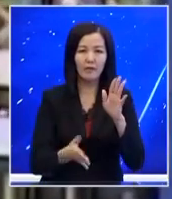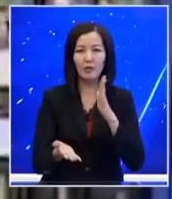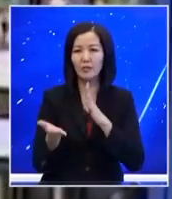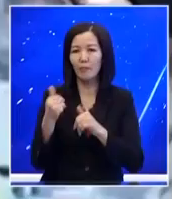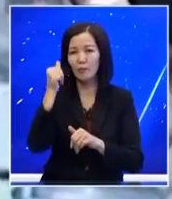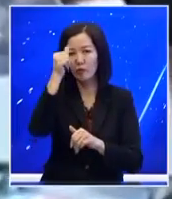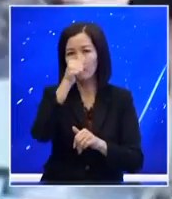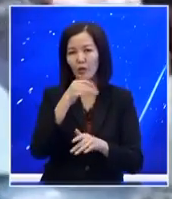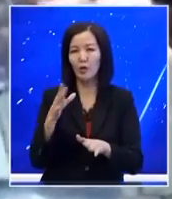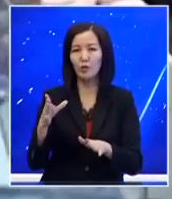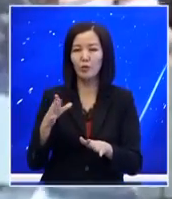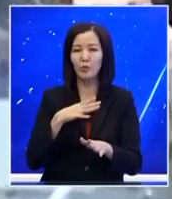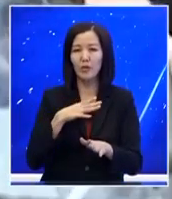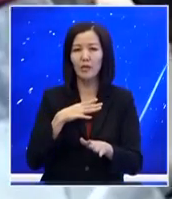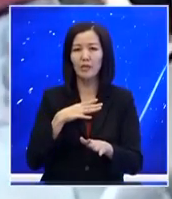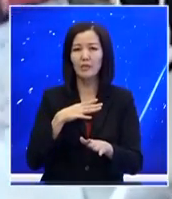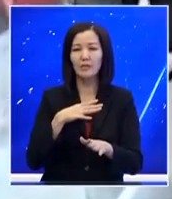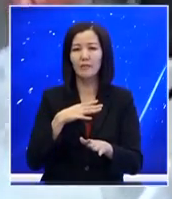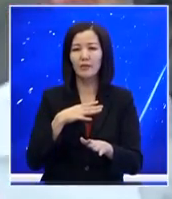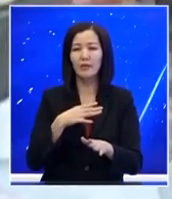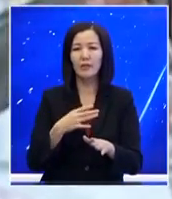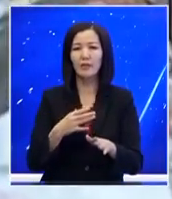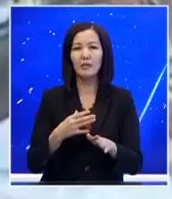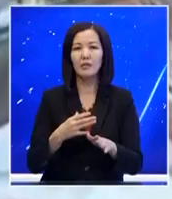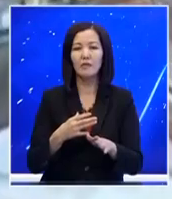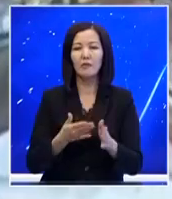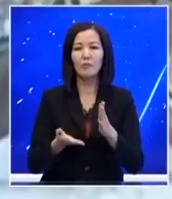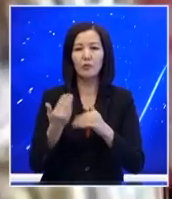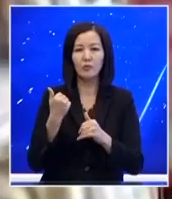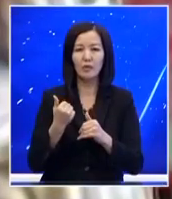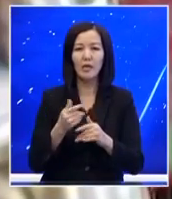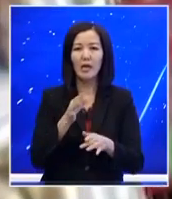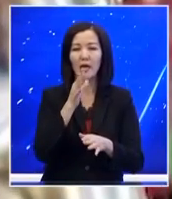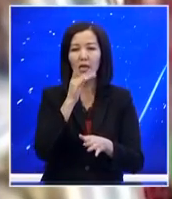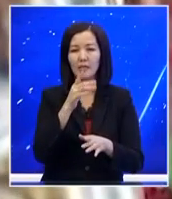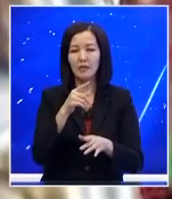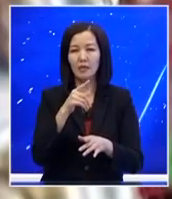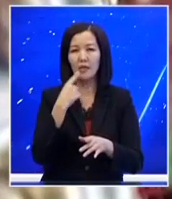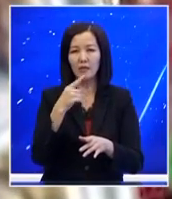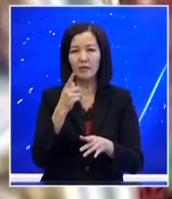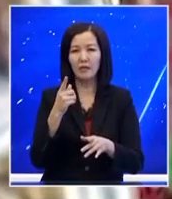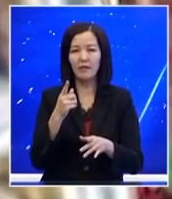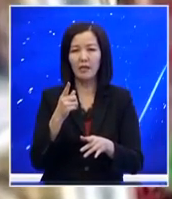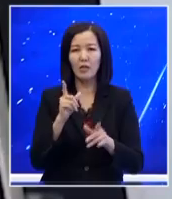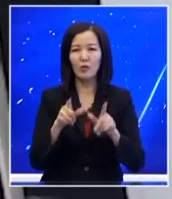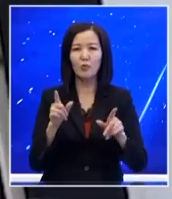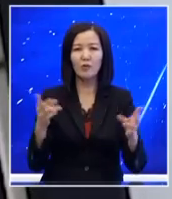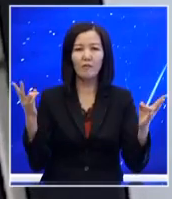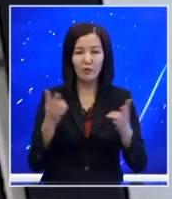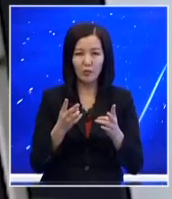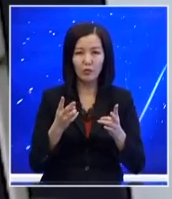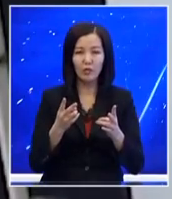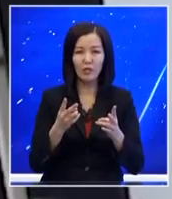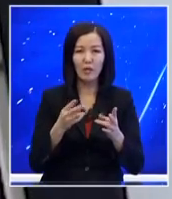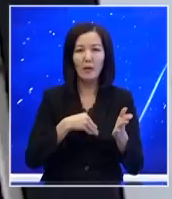на 39% по сравнению с показателем за аналогичный период в прошлом году. Эксперты отмечают, люди